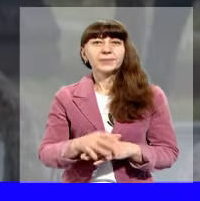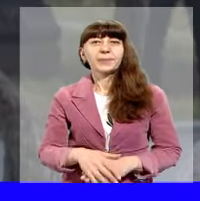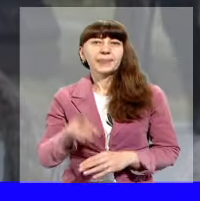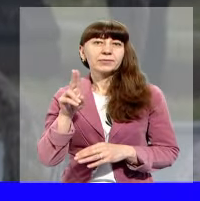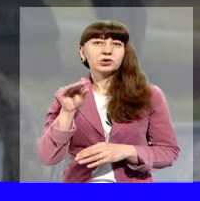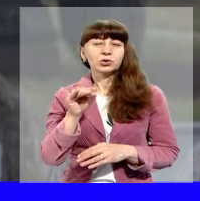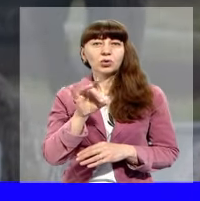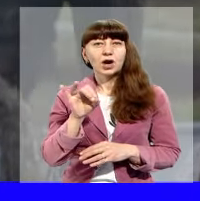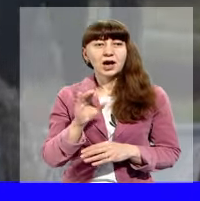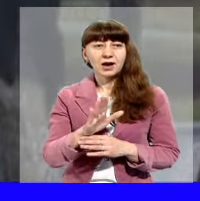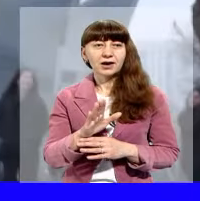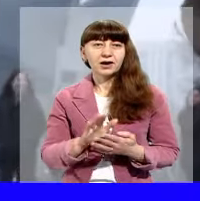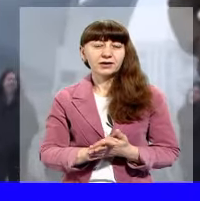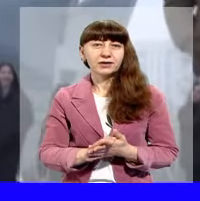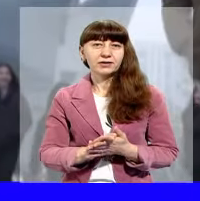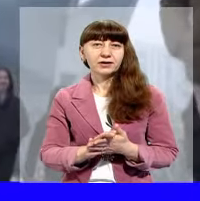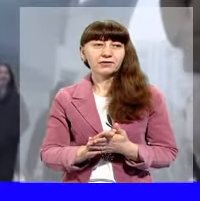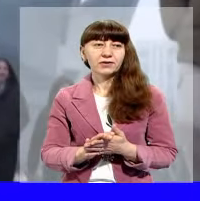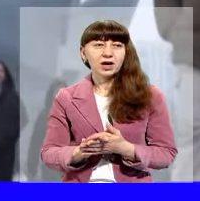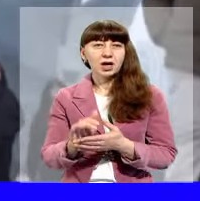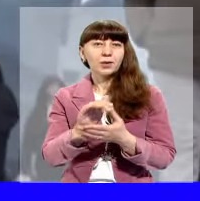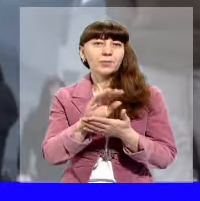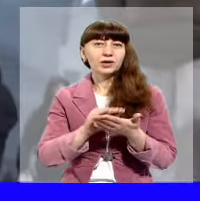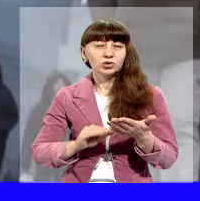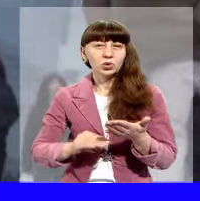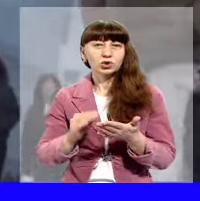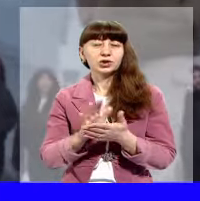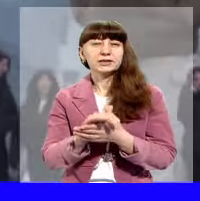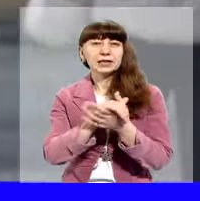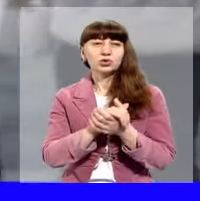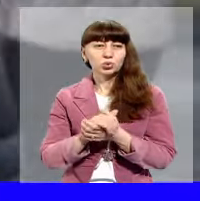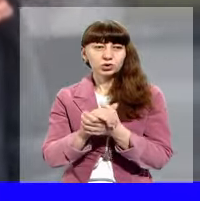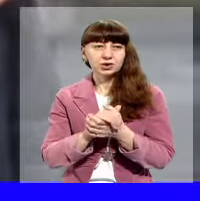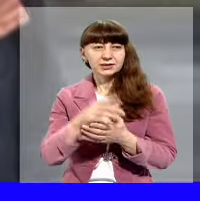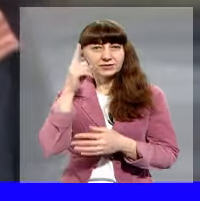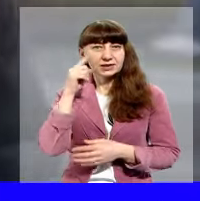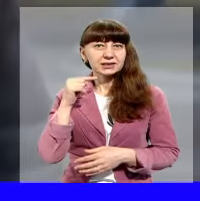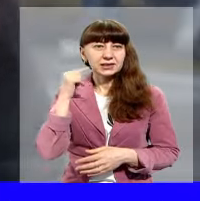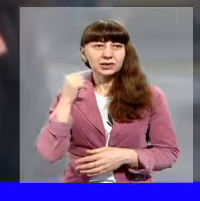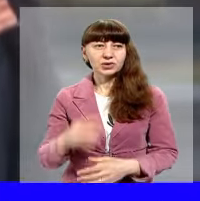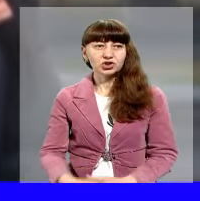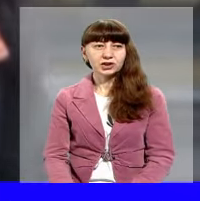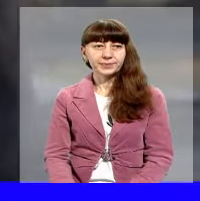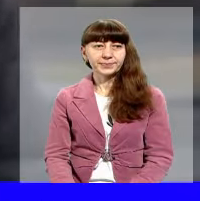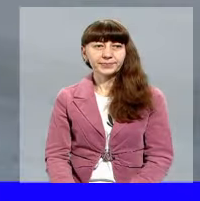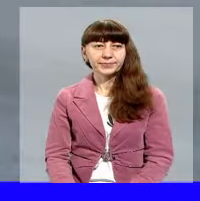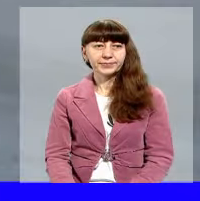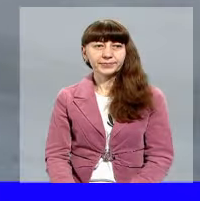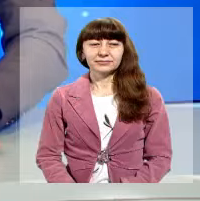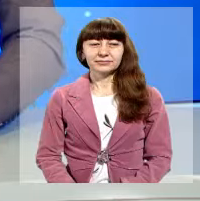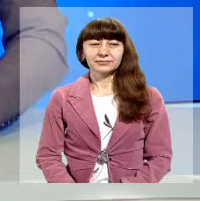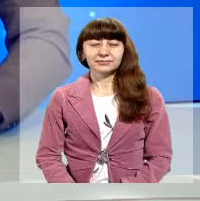Тоқаевтың сапары әлі жалғасады. Ертең мемлекет басшысы Қарабақтағы Физули қаласына барып, Құрманғазы атындағы шығармашылық орталықты